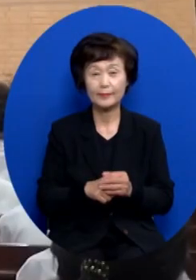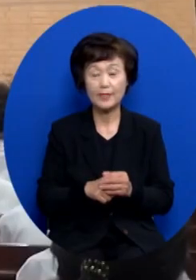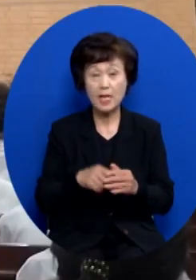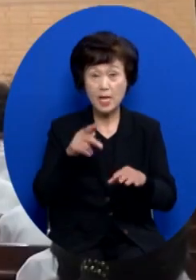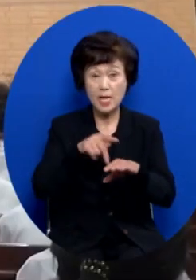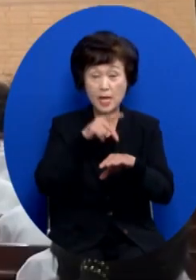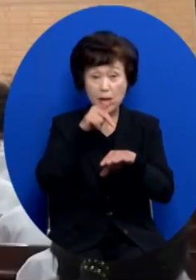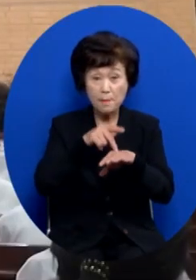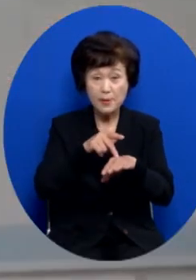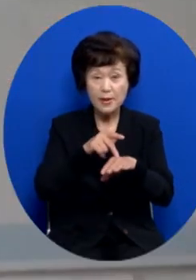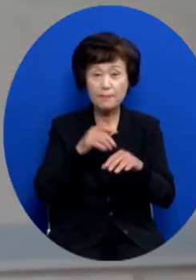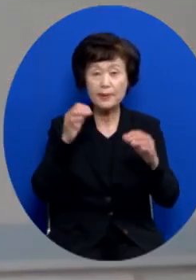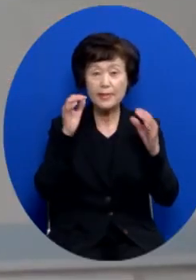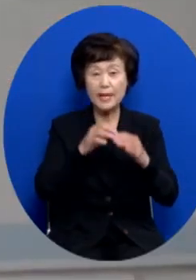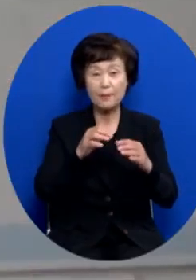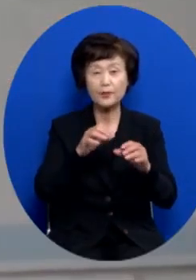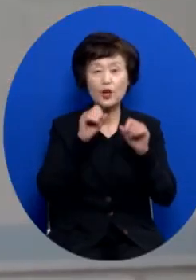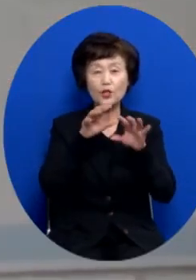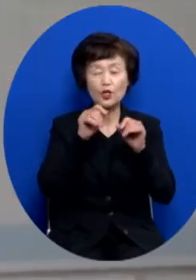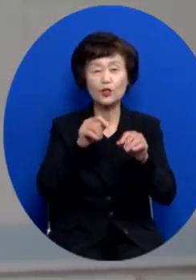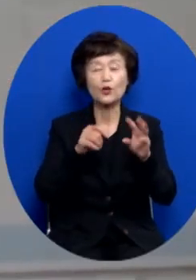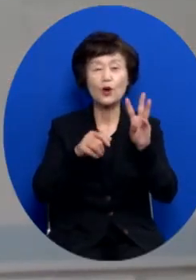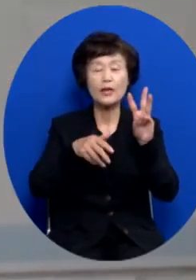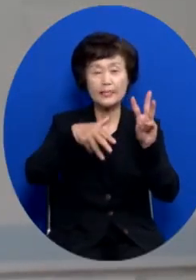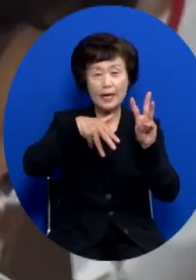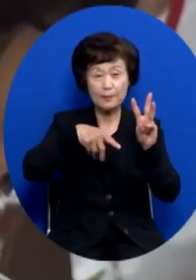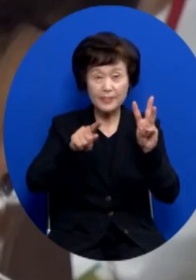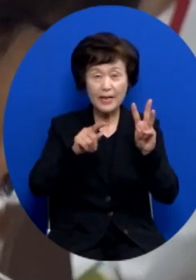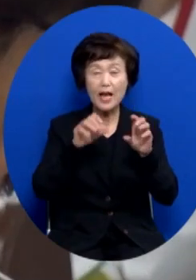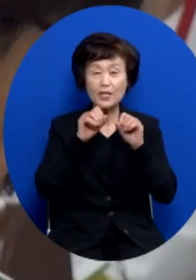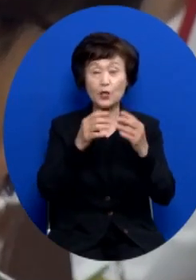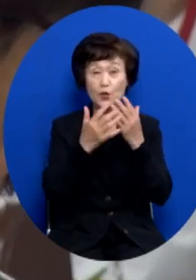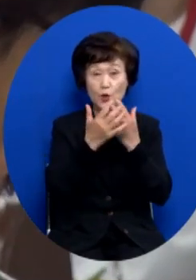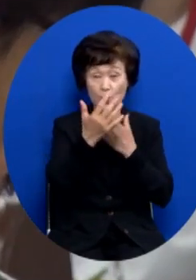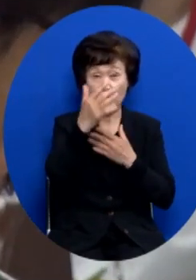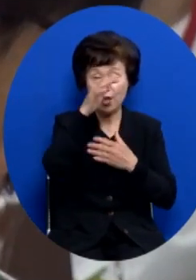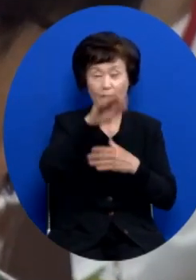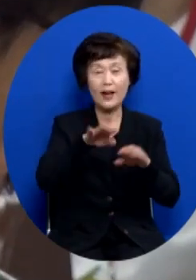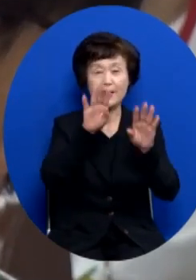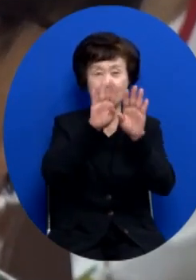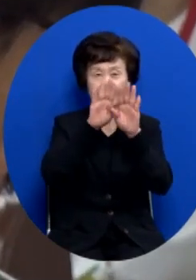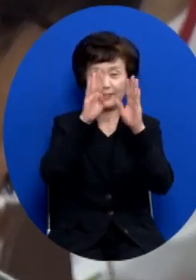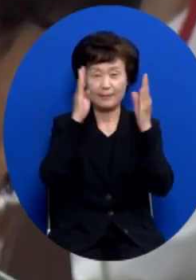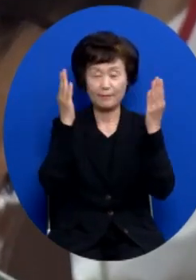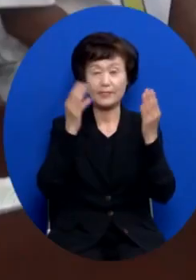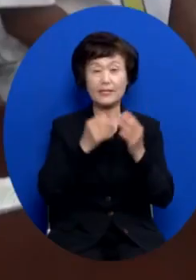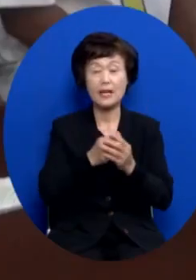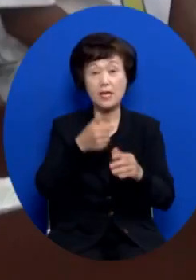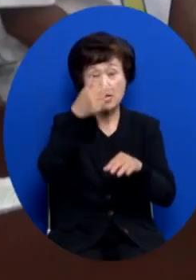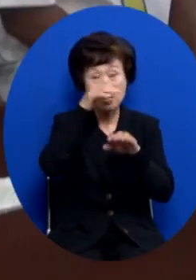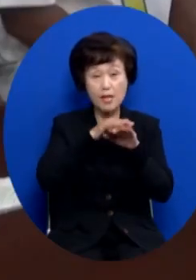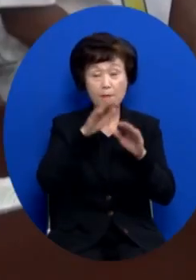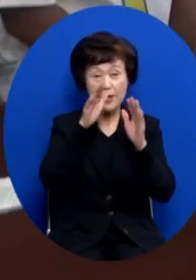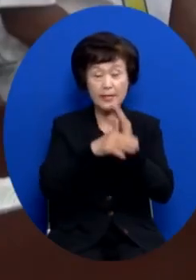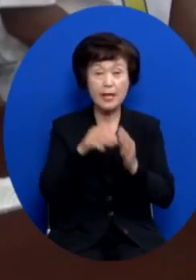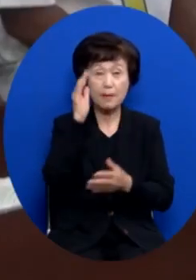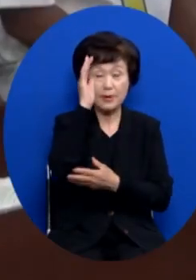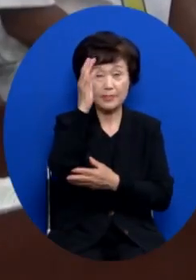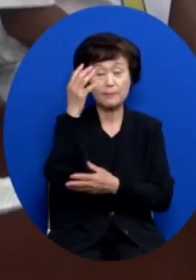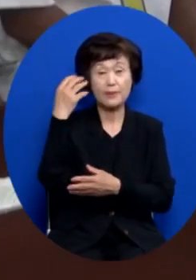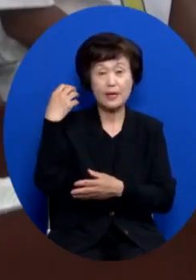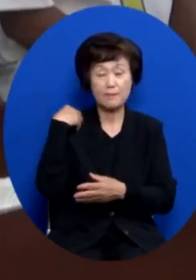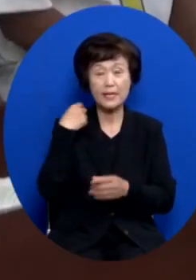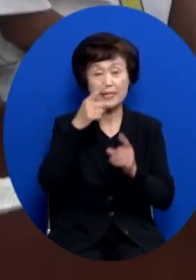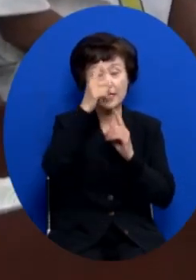필리핀 예장합동선교회의 제3차 선교대회가 클락 한인교회에서 진행됐습니다. 개회 예배에 말씀을 전한 예담교회